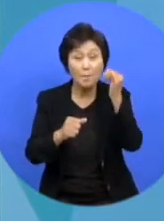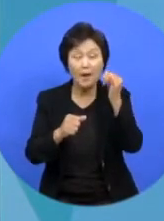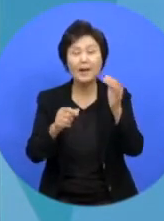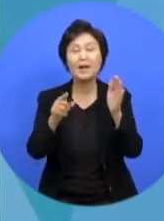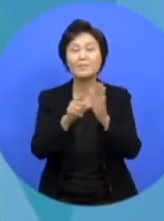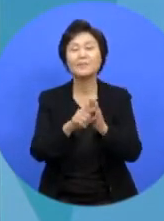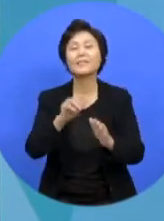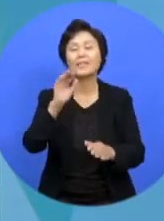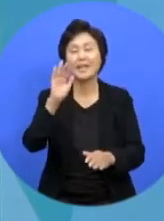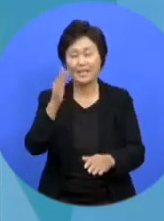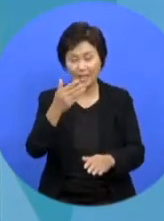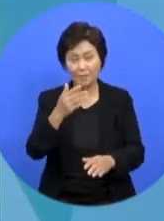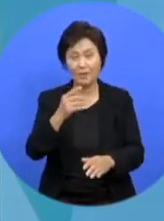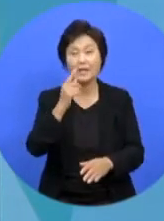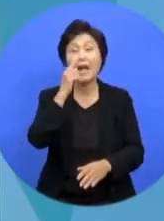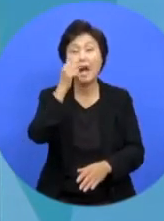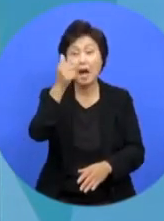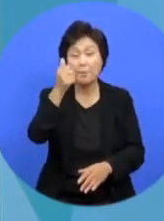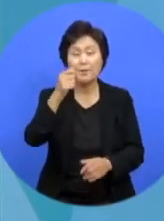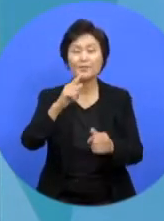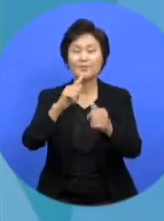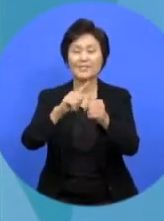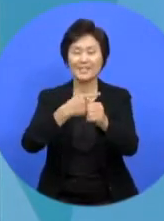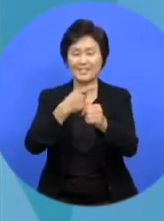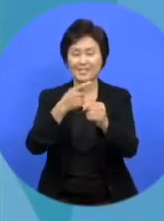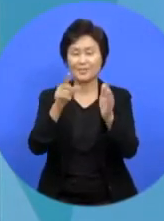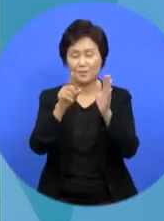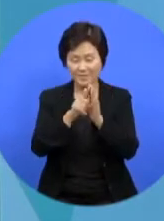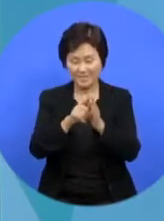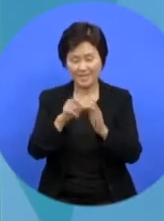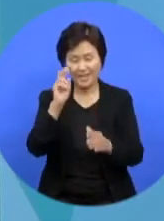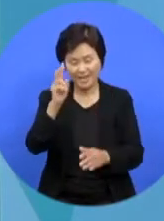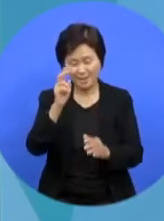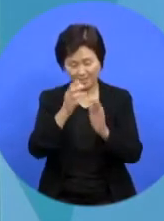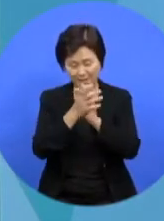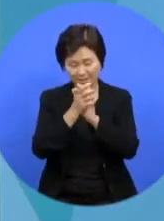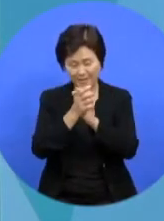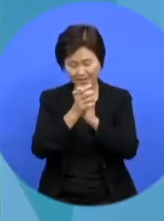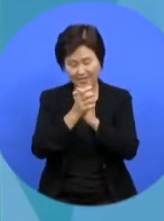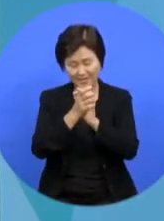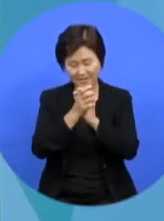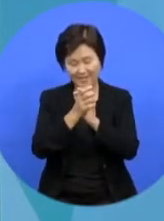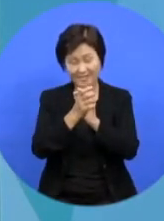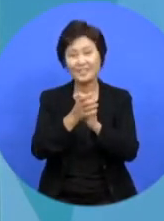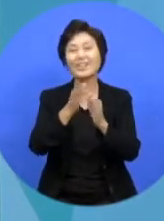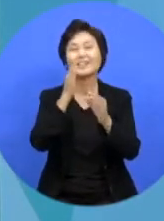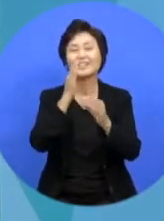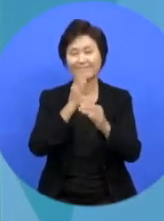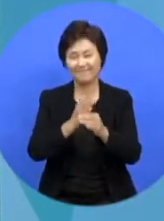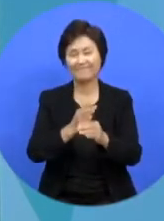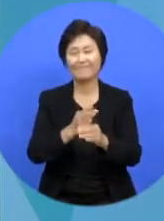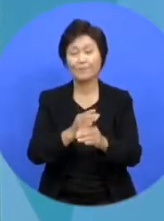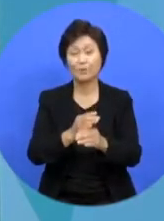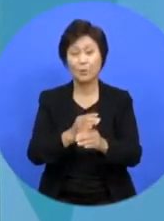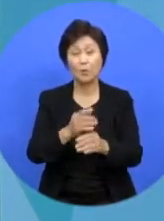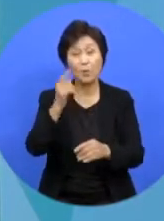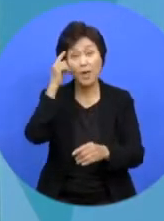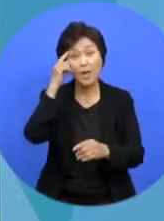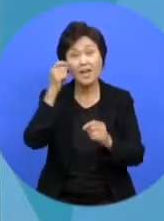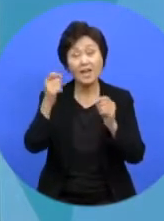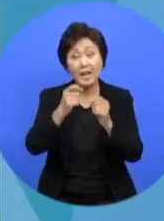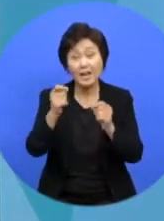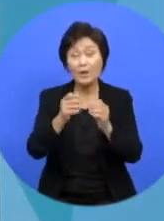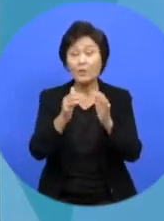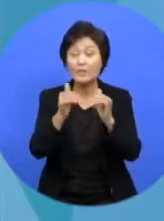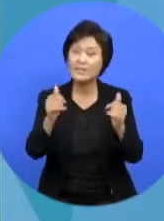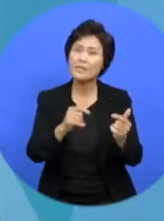되지 않을까 그렇게 네. 기도하고 그렇게 또 얘기하고 있었죠. 왜 그러냐면 가까운 사람들은요